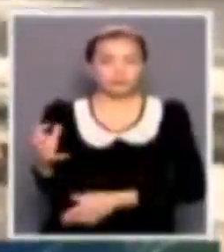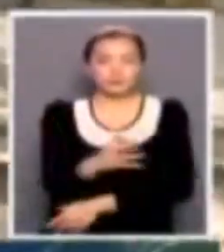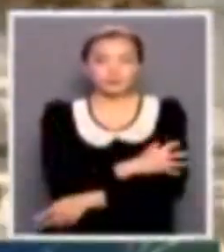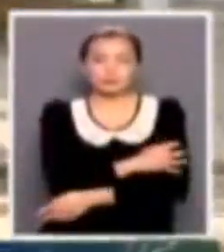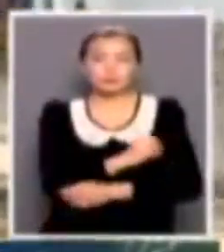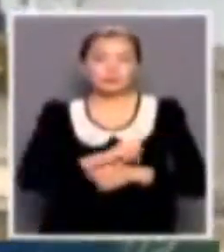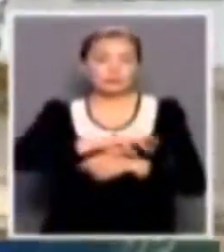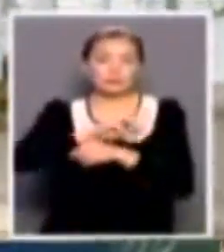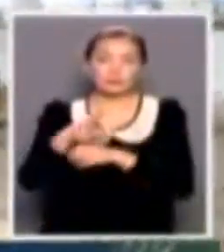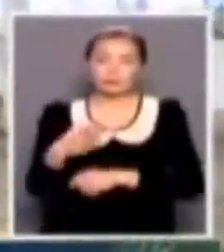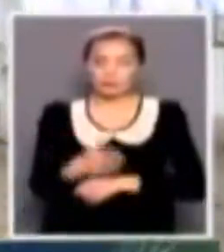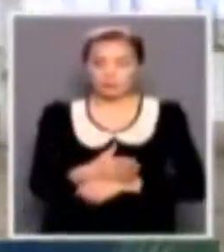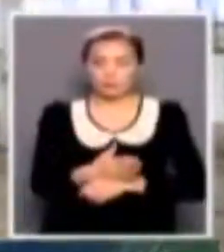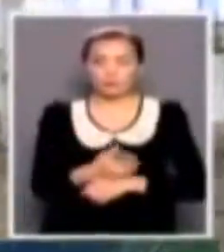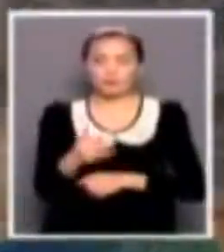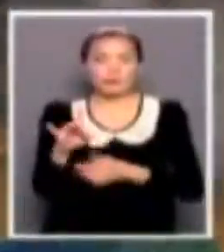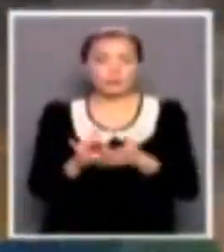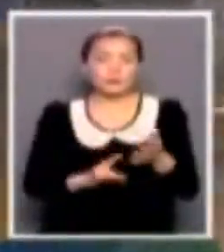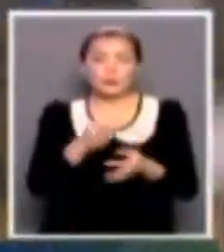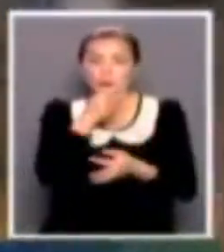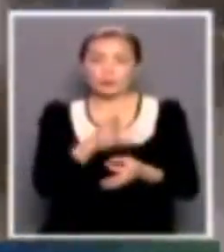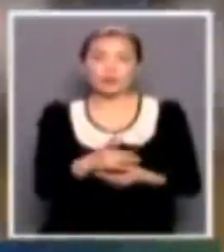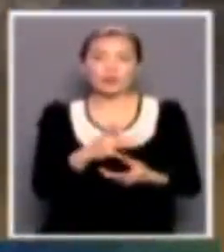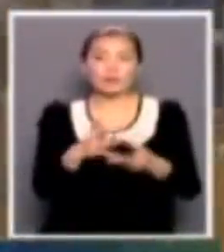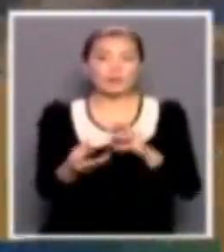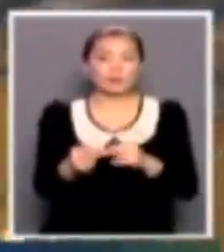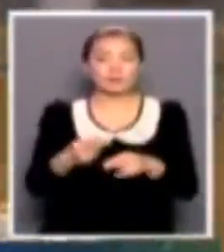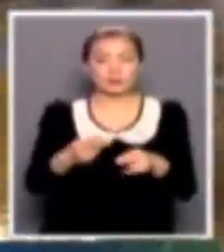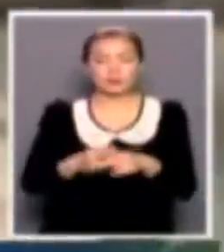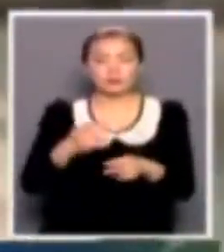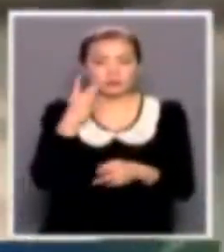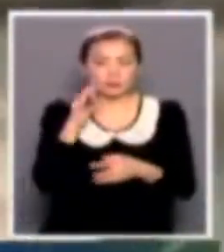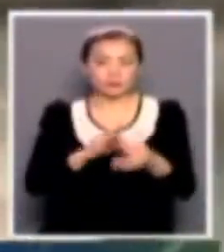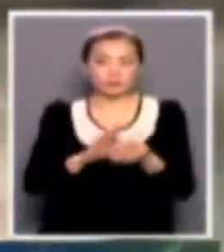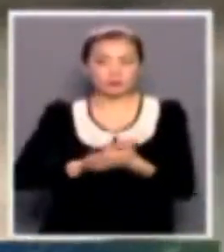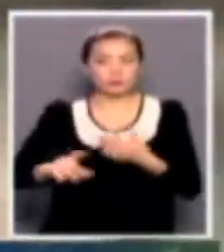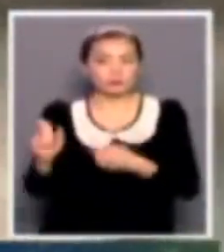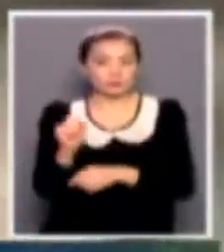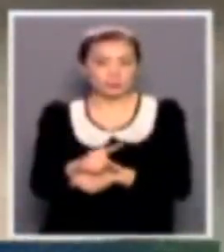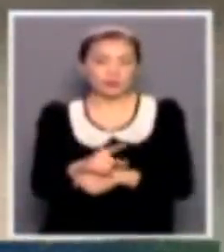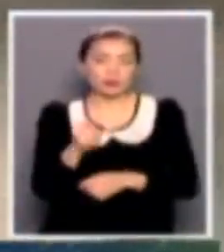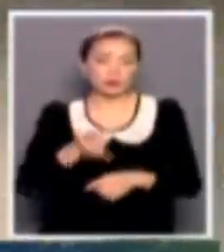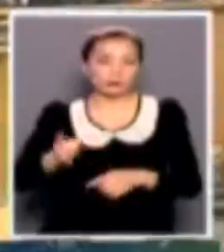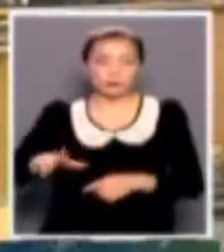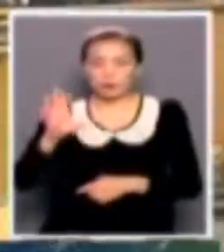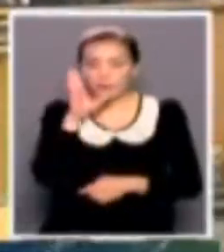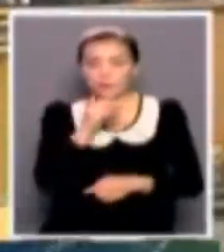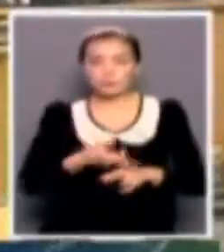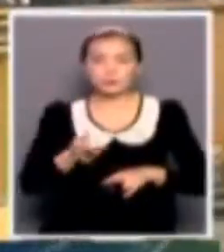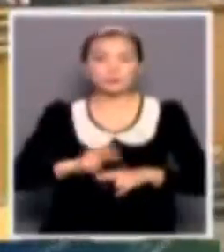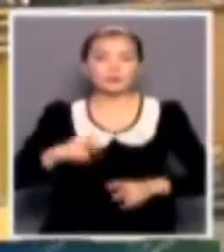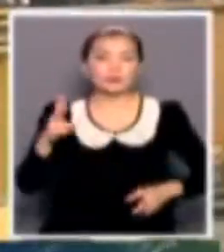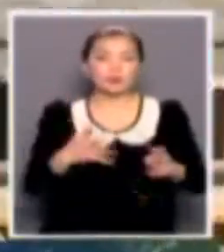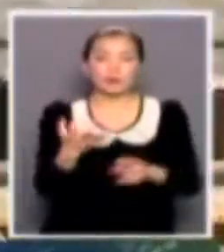технологиялық құралдармен жабдықталған. Бір мезетте кез келген жалпақ металды еш қалдықсыз тапсырысқа сай тілдеп береді. Осылайша